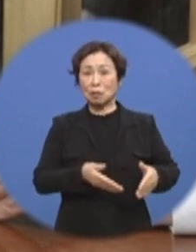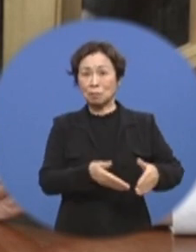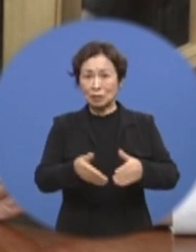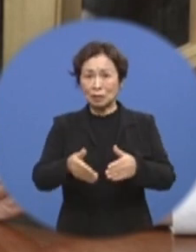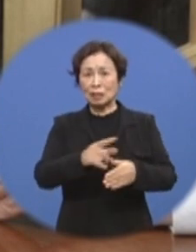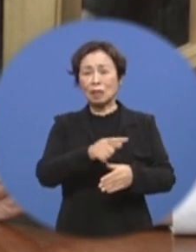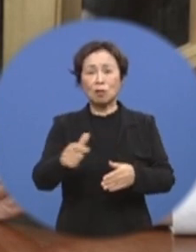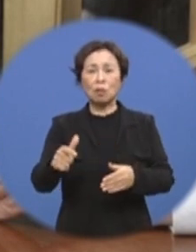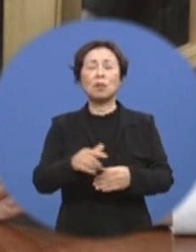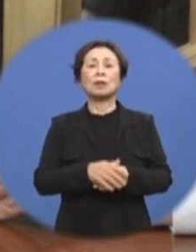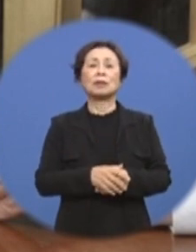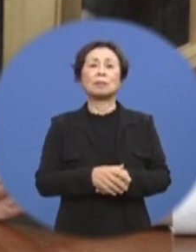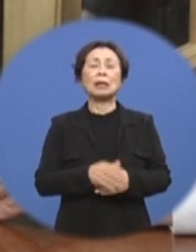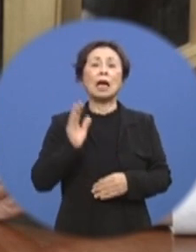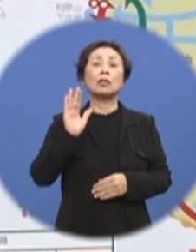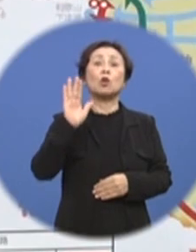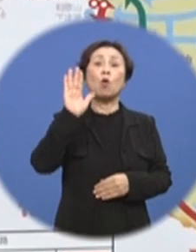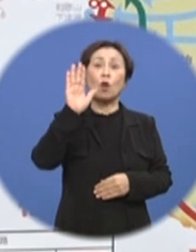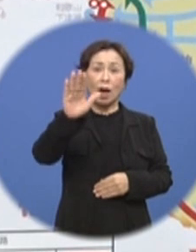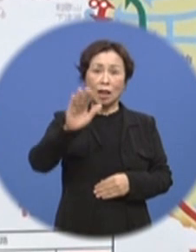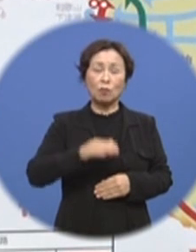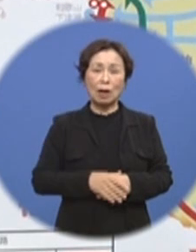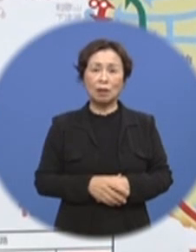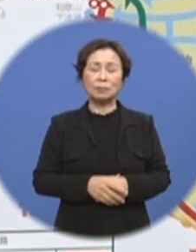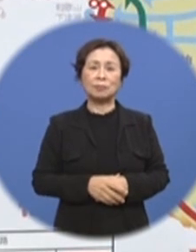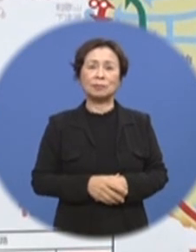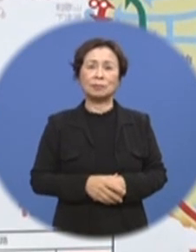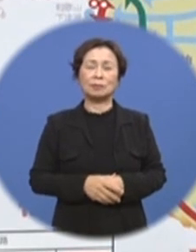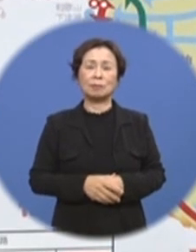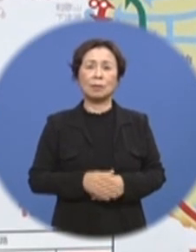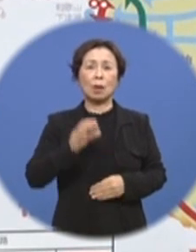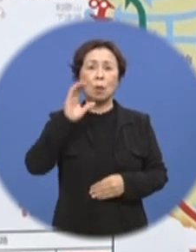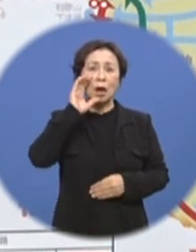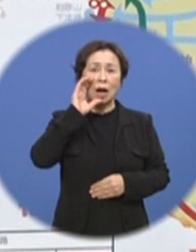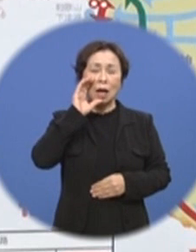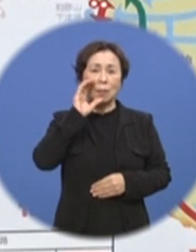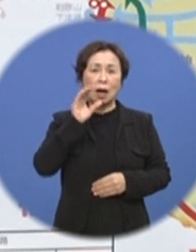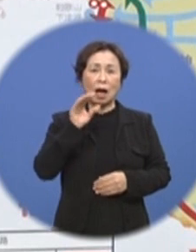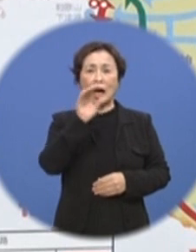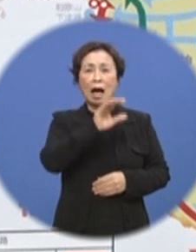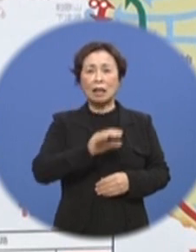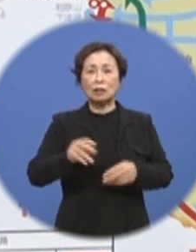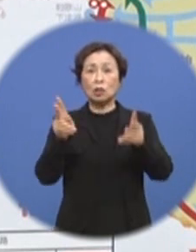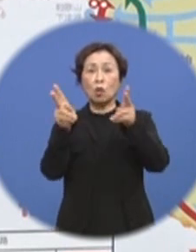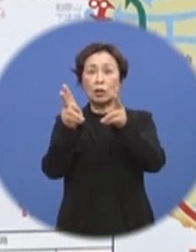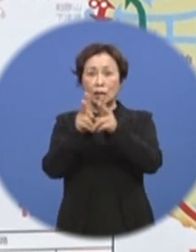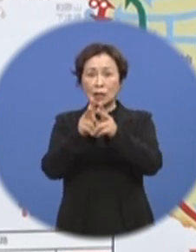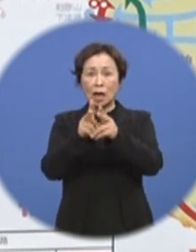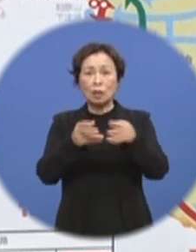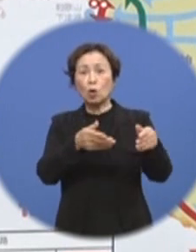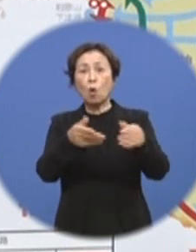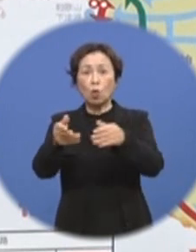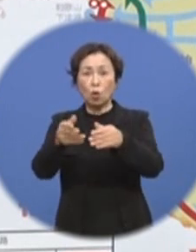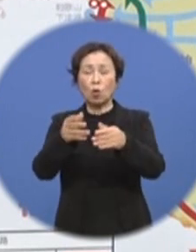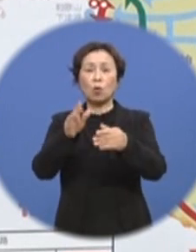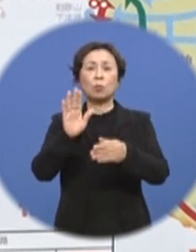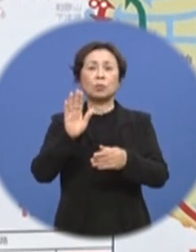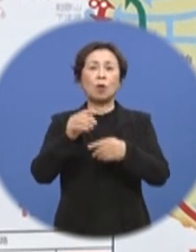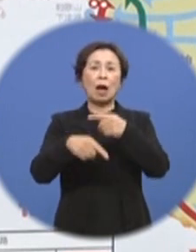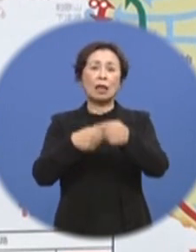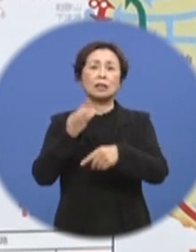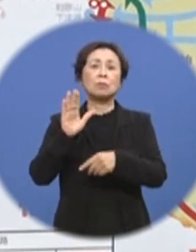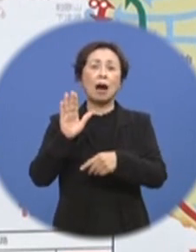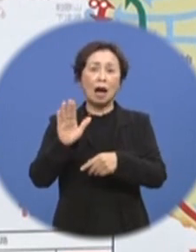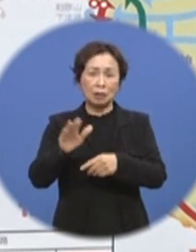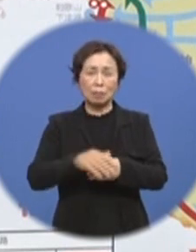もあるしそれから将来のねあの和歌山感情を着た道路いうような話で